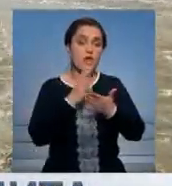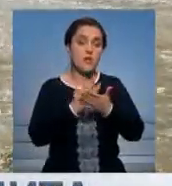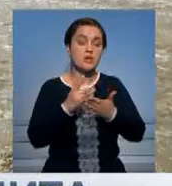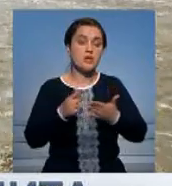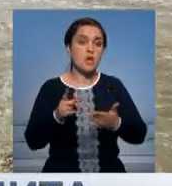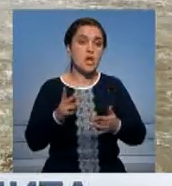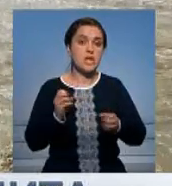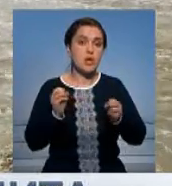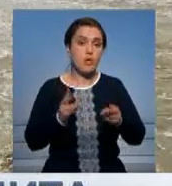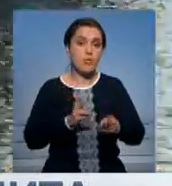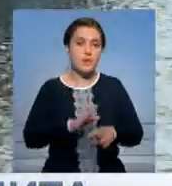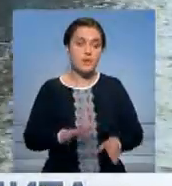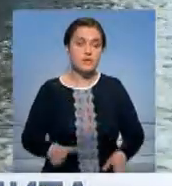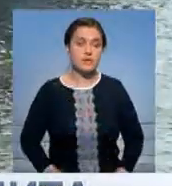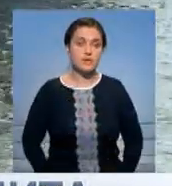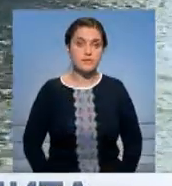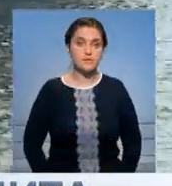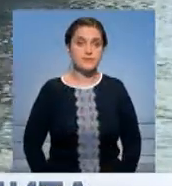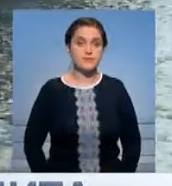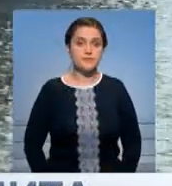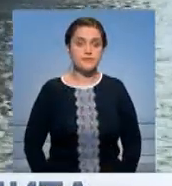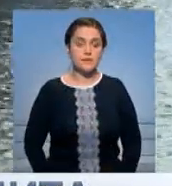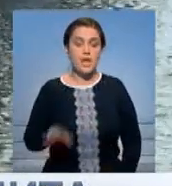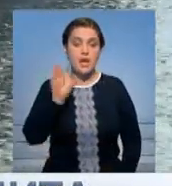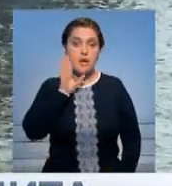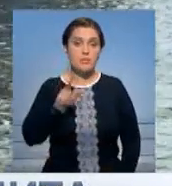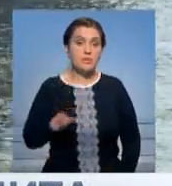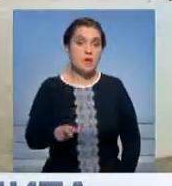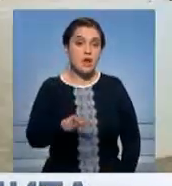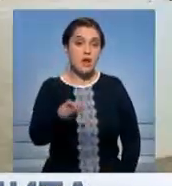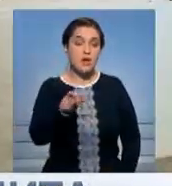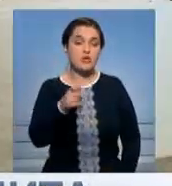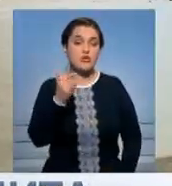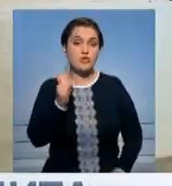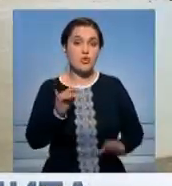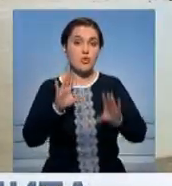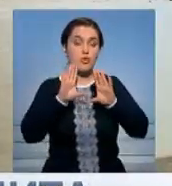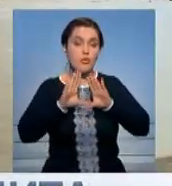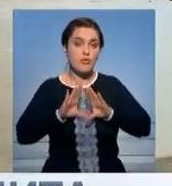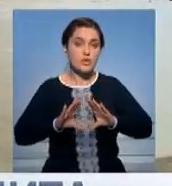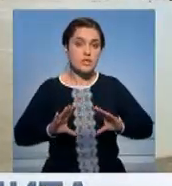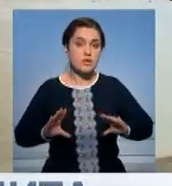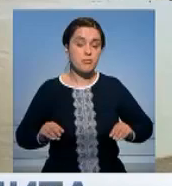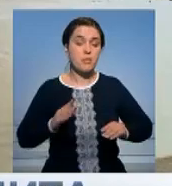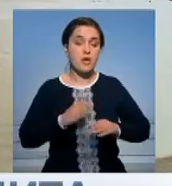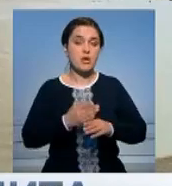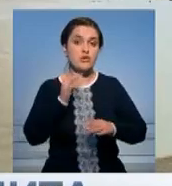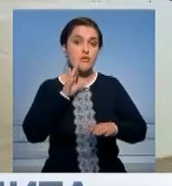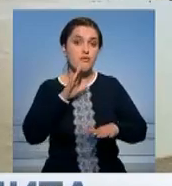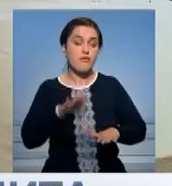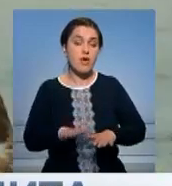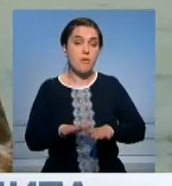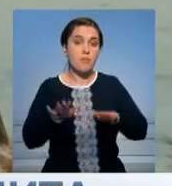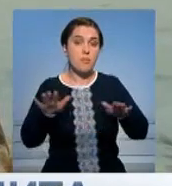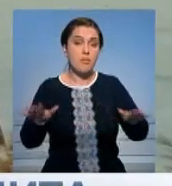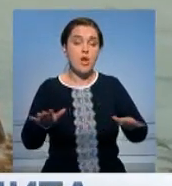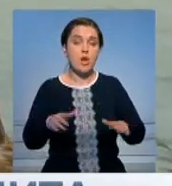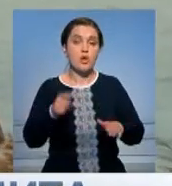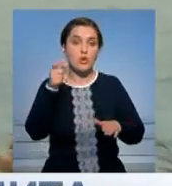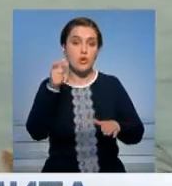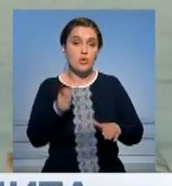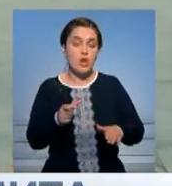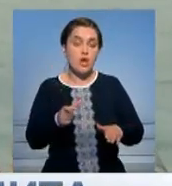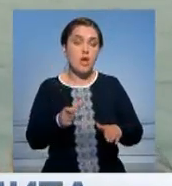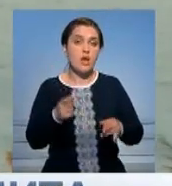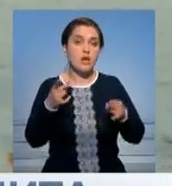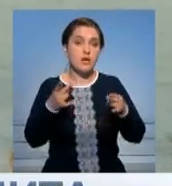представляет серьезной опасности. Реку Ашису наконец-то удалось усмирить. Нынешний паводок в Байнаульском районе прошел без последствий. Сейчас внимание